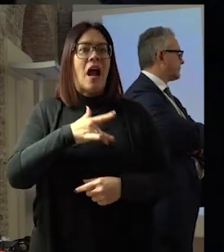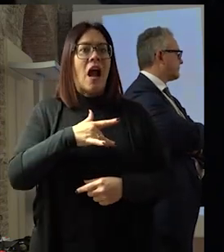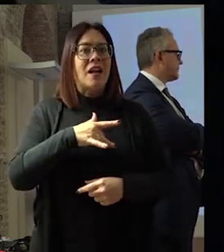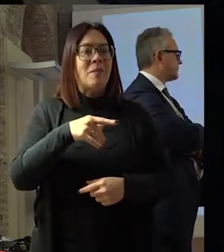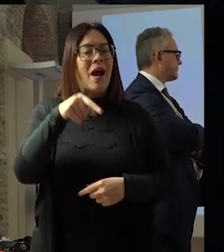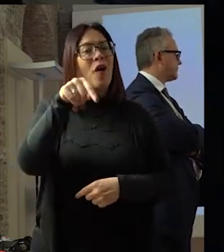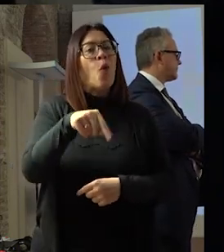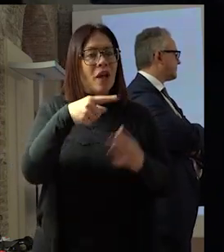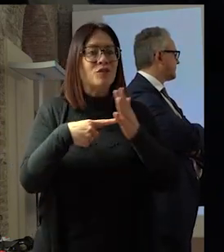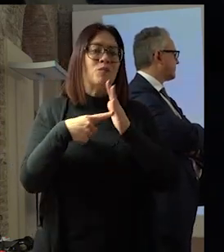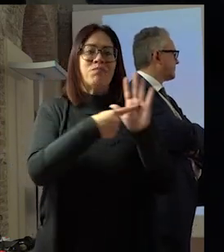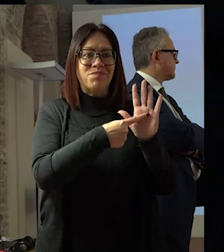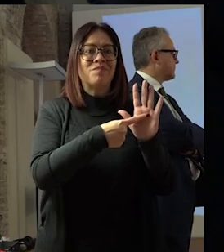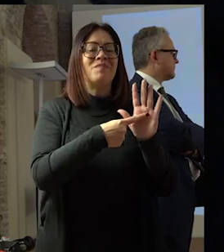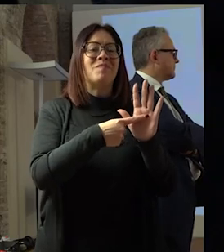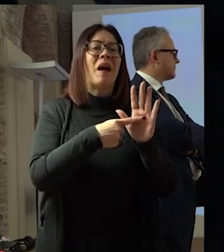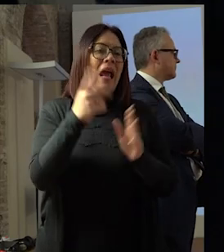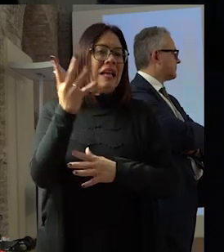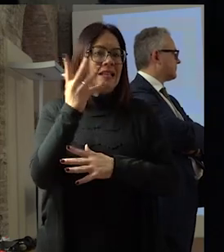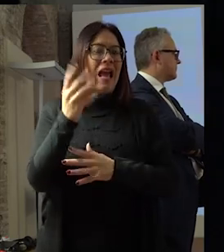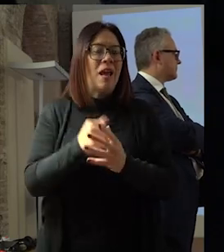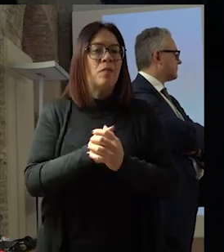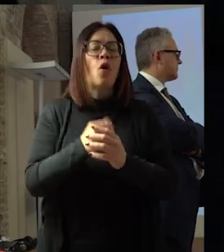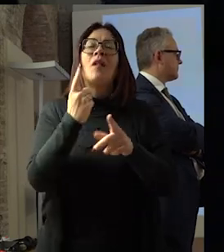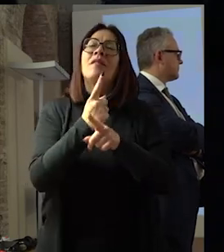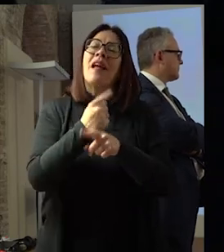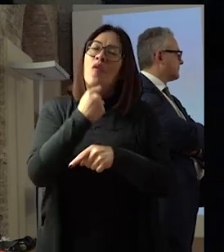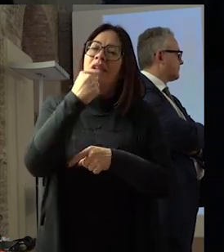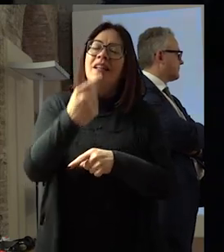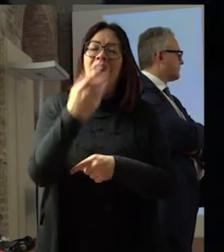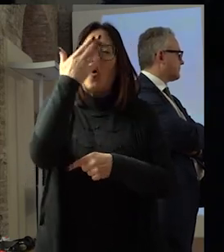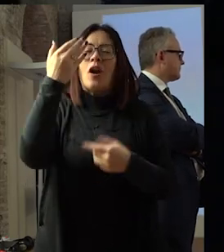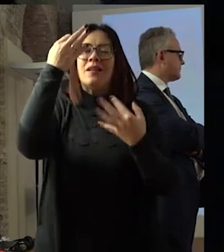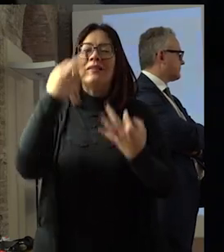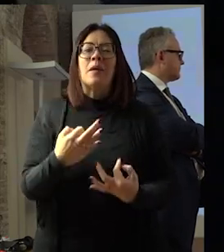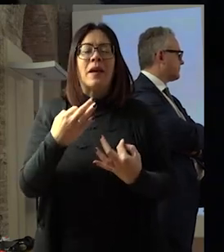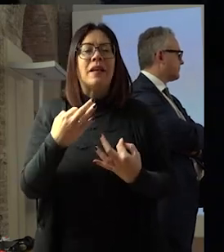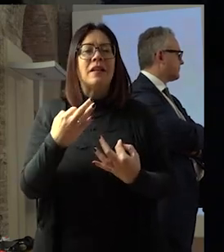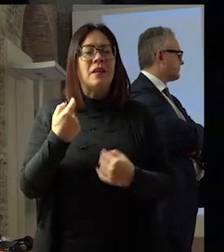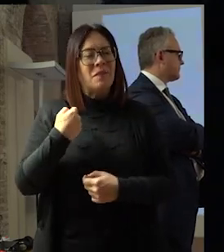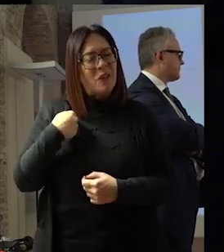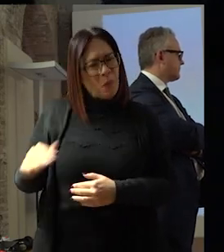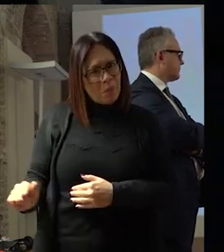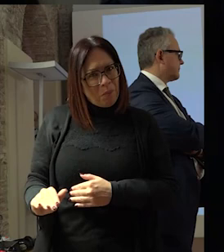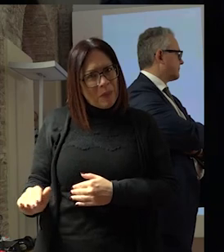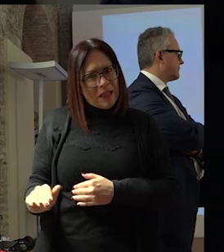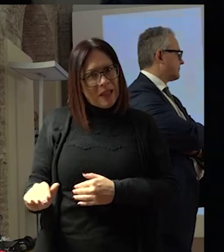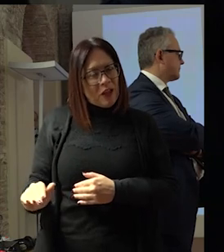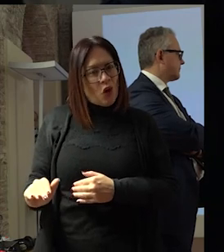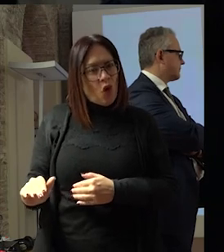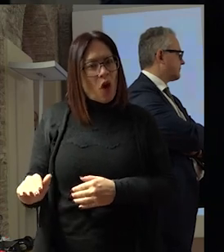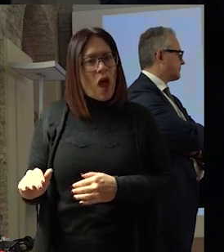Io devo confessarvi una cosa. Io quando ero piccolissima non sapevo forse nemmeno